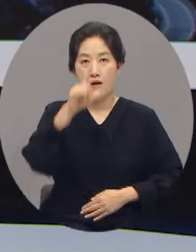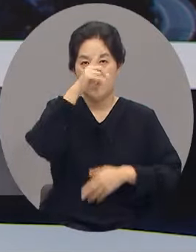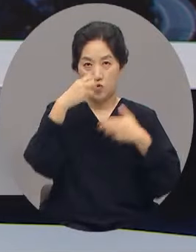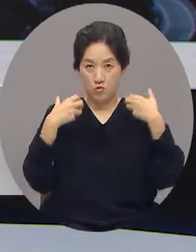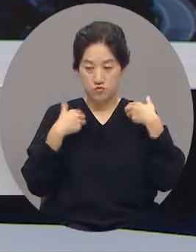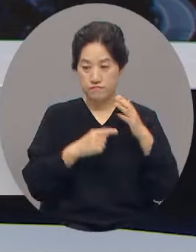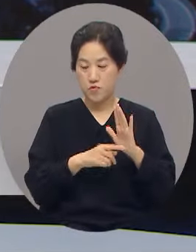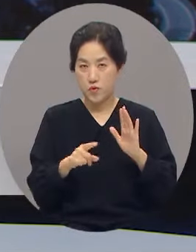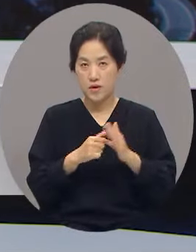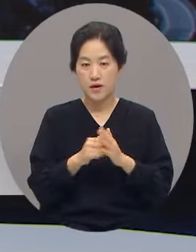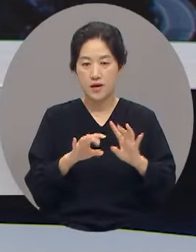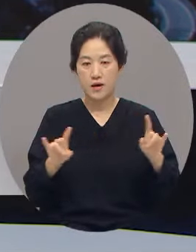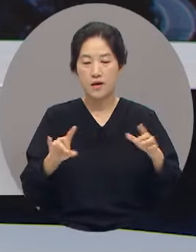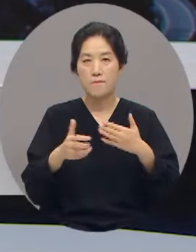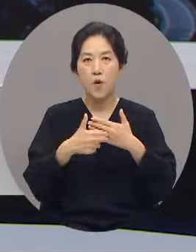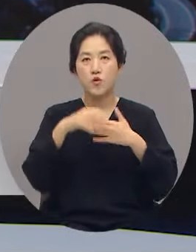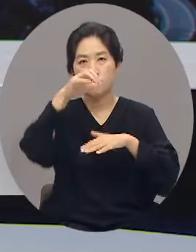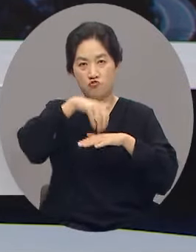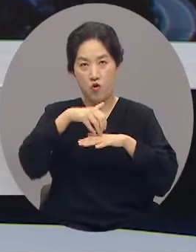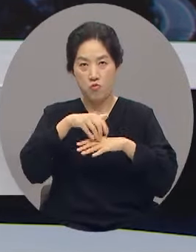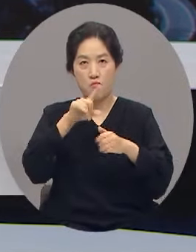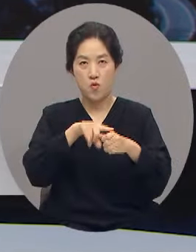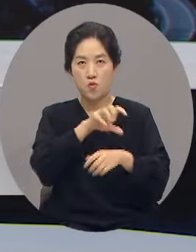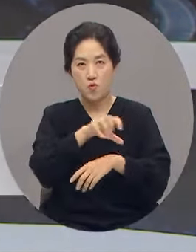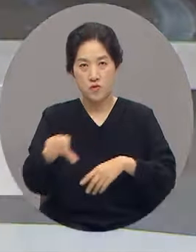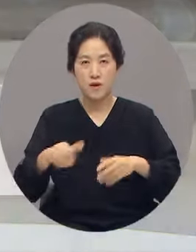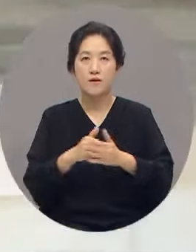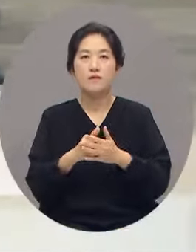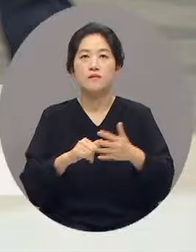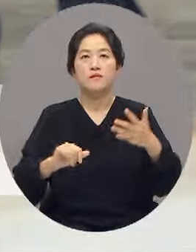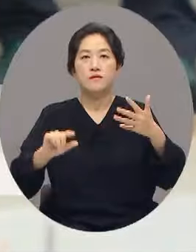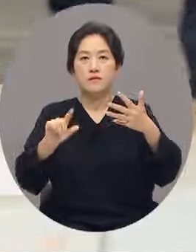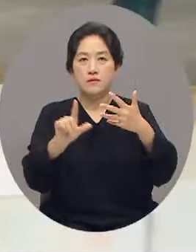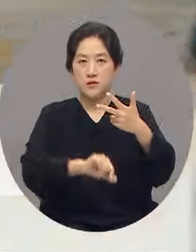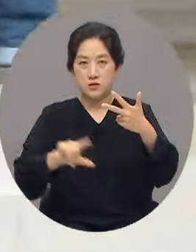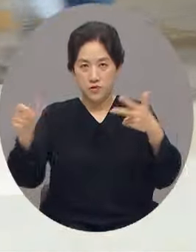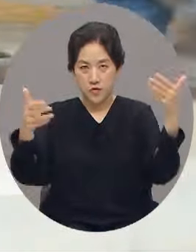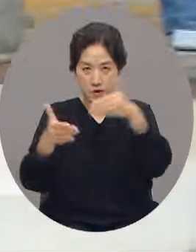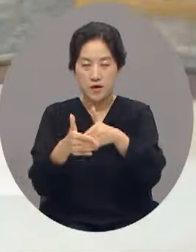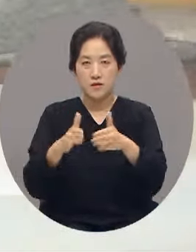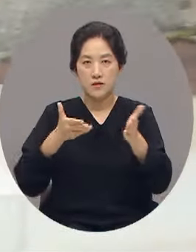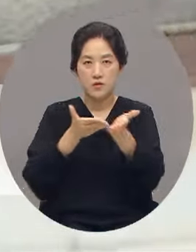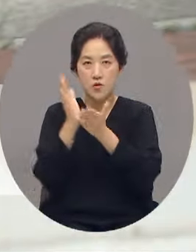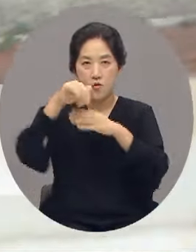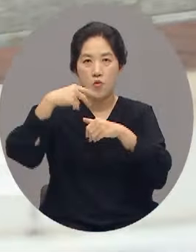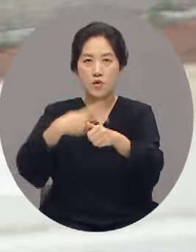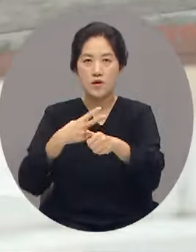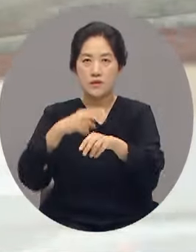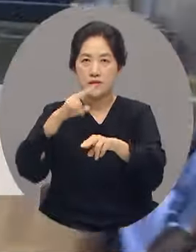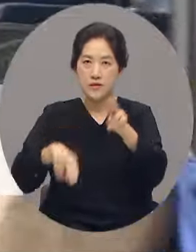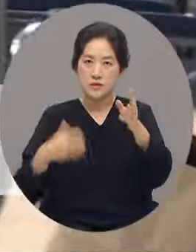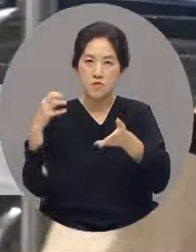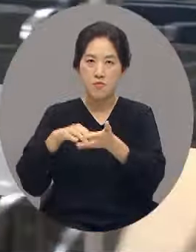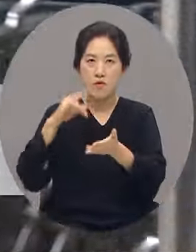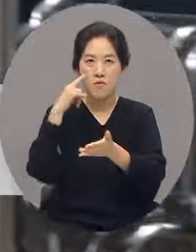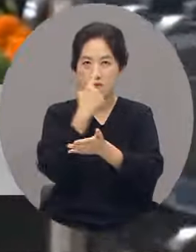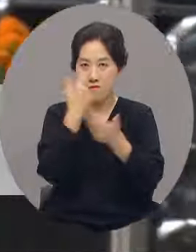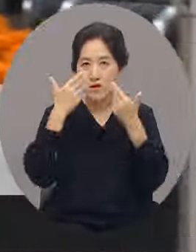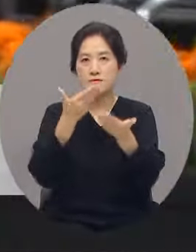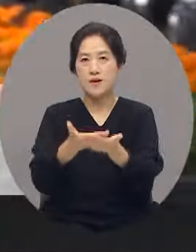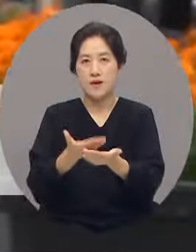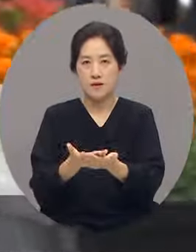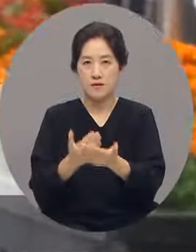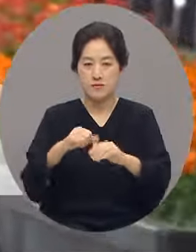정부가 각 수련병원에 오늘 15일까지 전공이 사직 복귀 여부 확정을 요청하면서 따르지 않을 경우 내년도